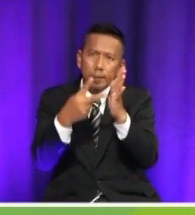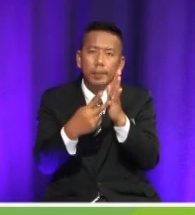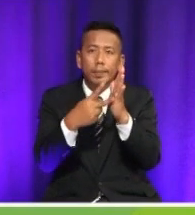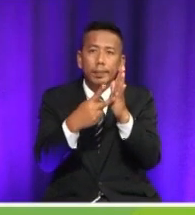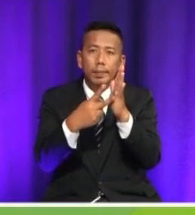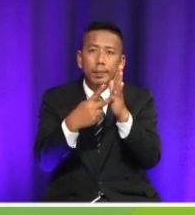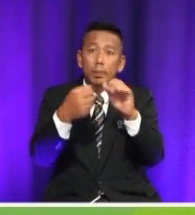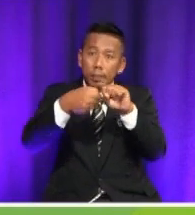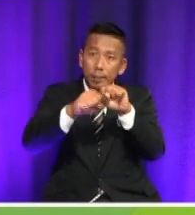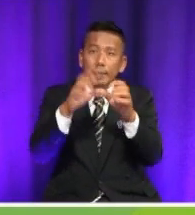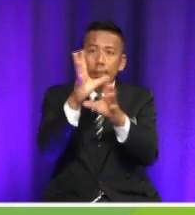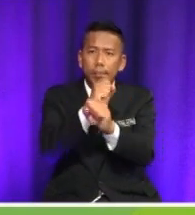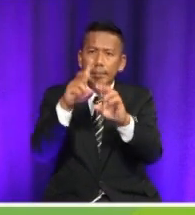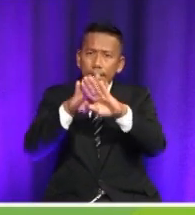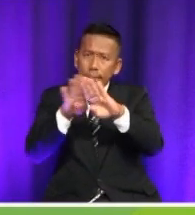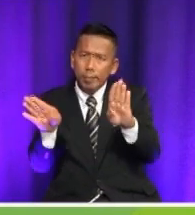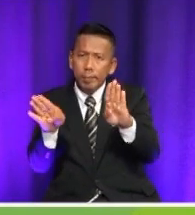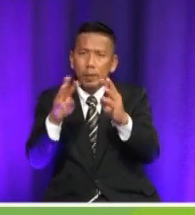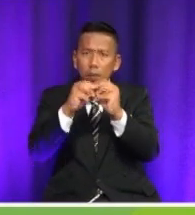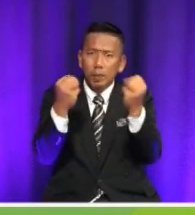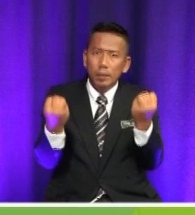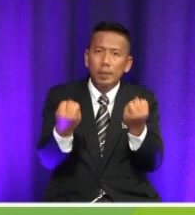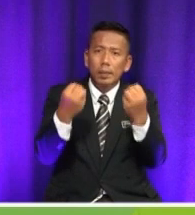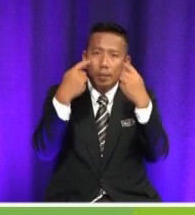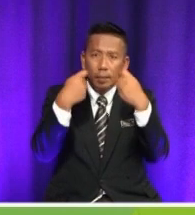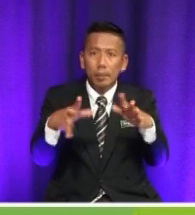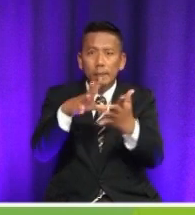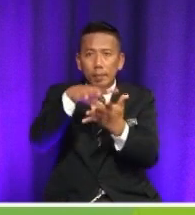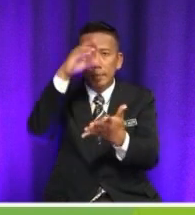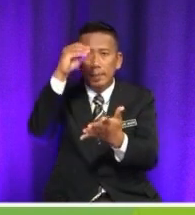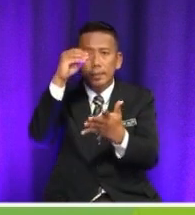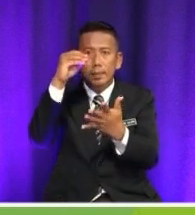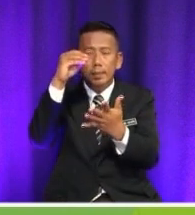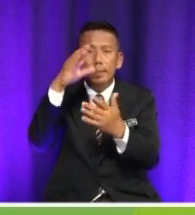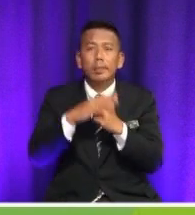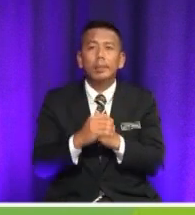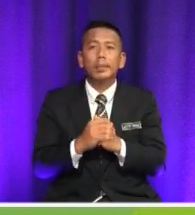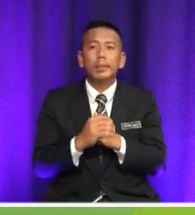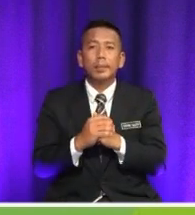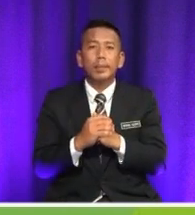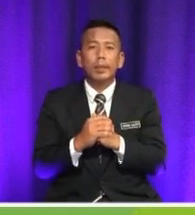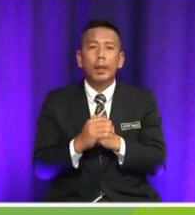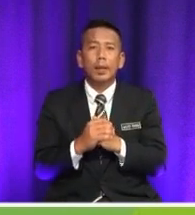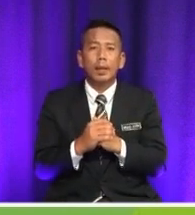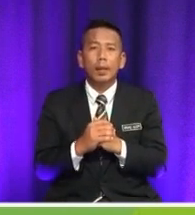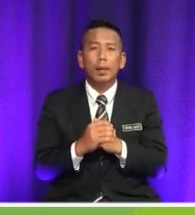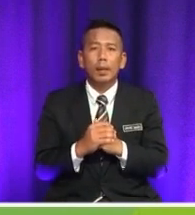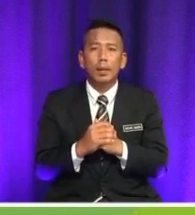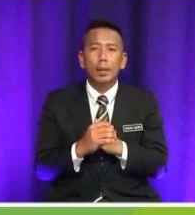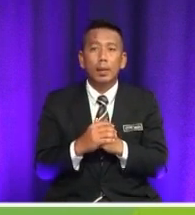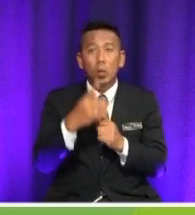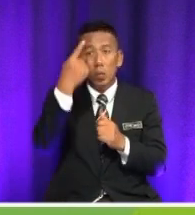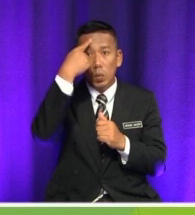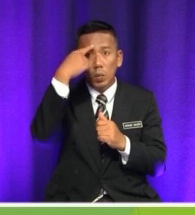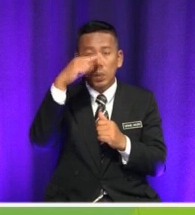kita dapat membedakan modul-modul yang kita pelajari sehubungan dengan itu juga